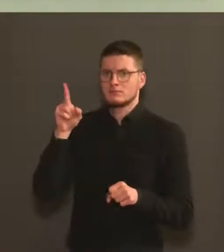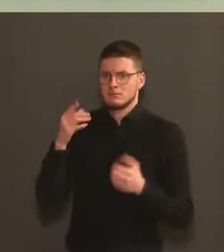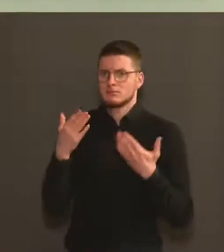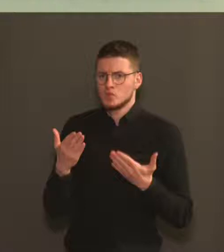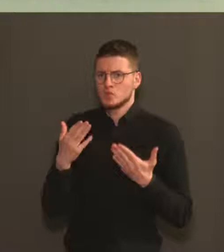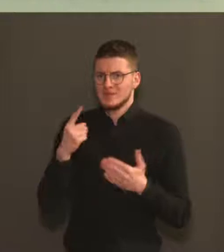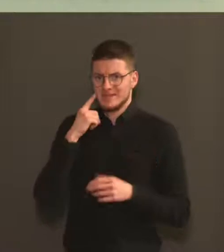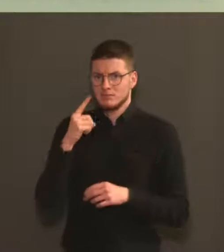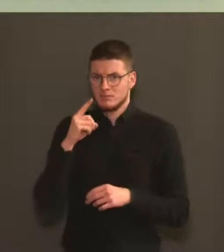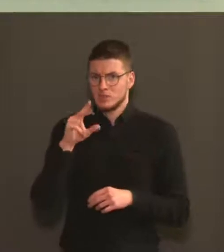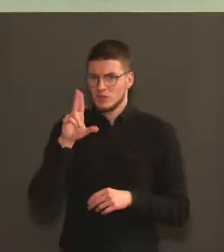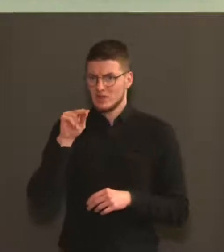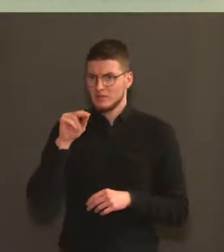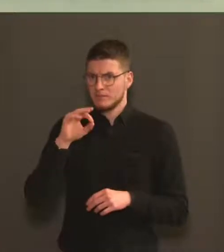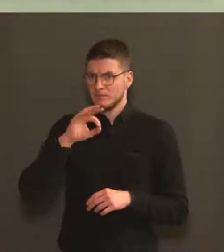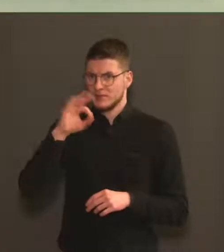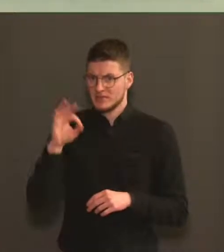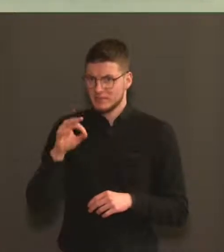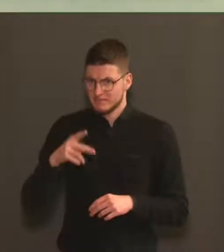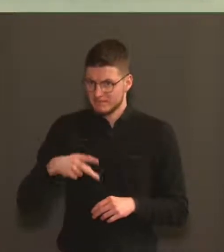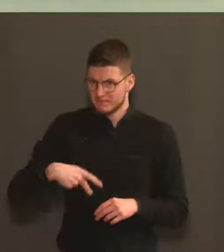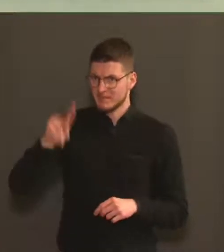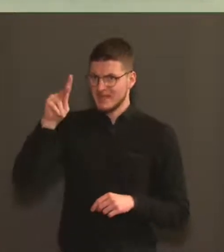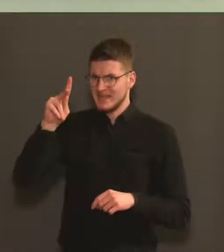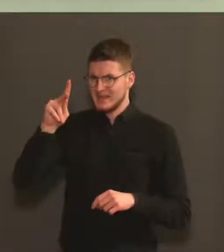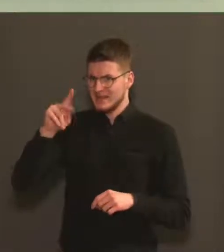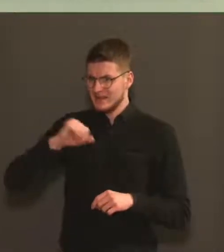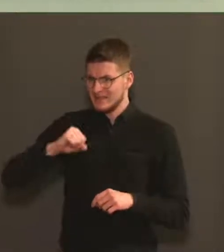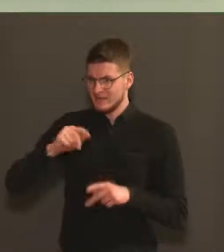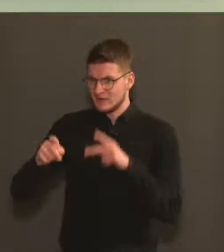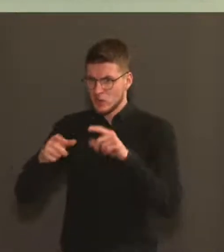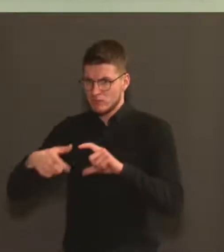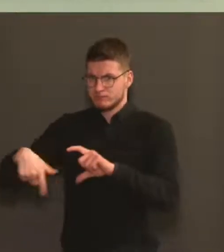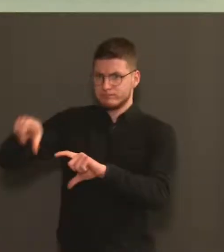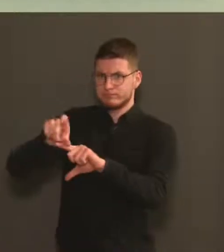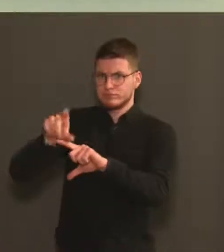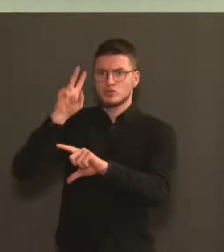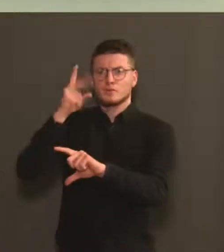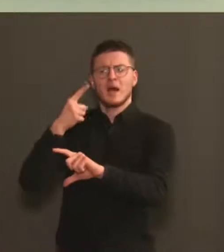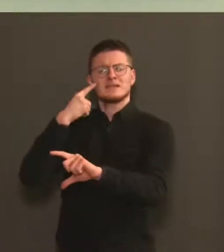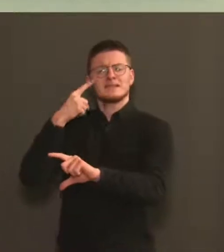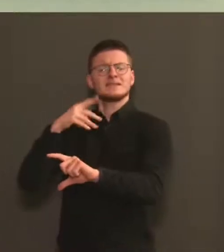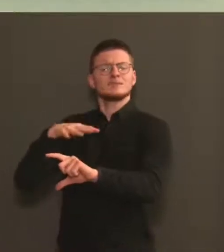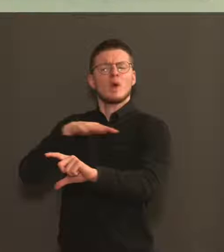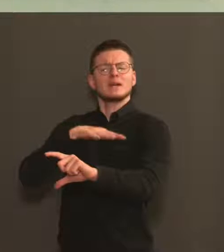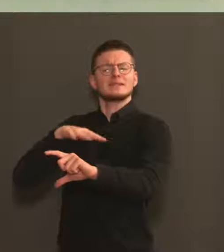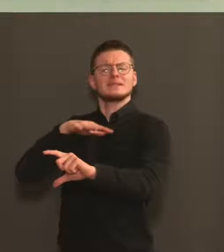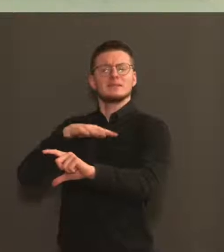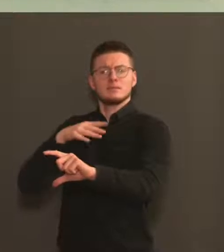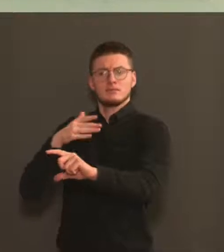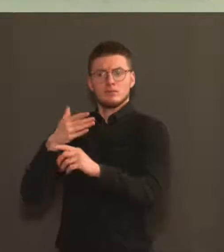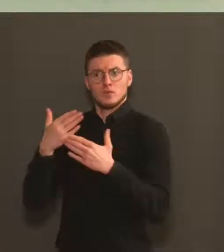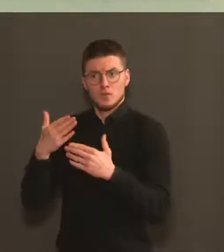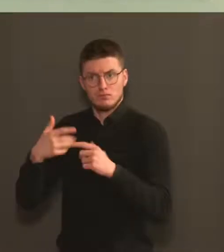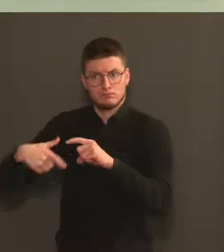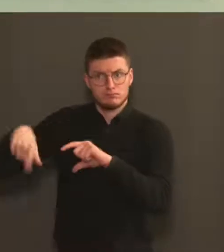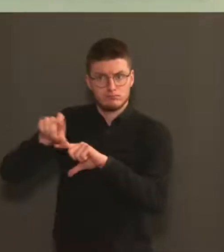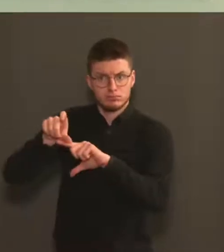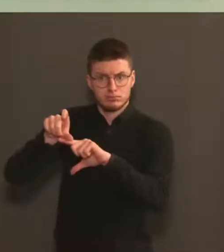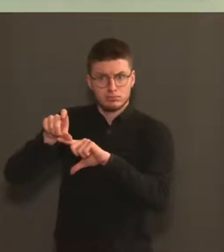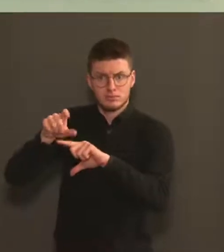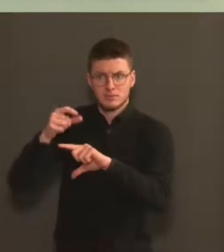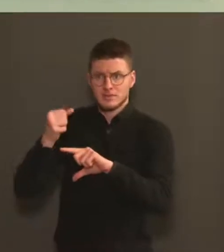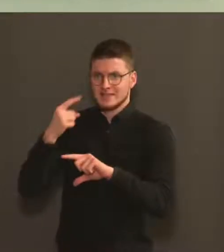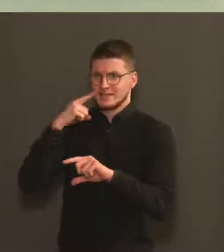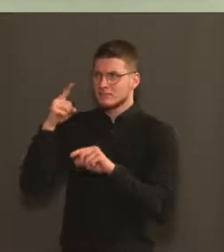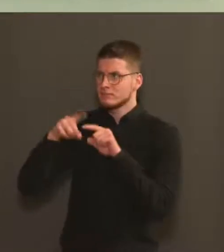zorgen liggen dan normaal. Op deze grafiek kan u de verdeling zien van het aantal ingenomen bedden